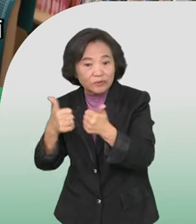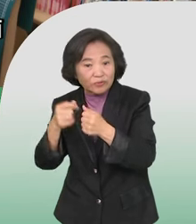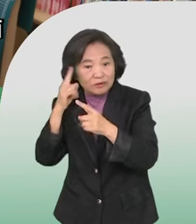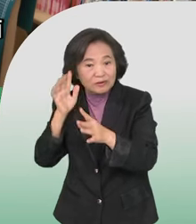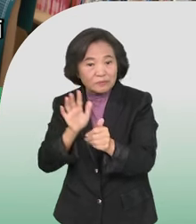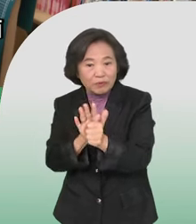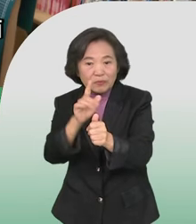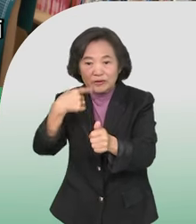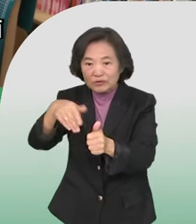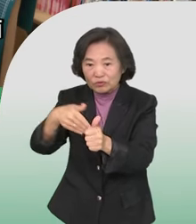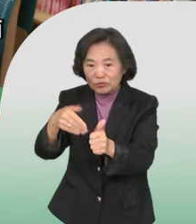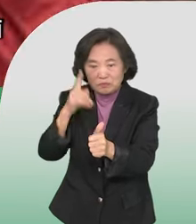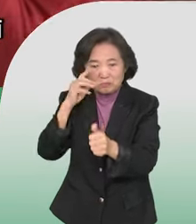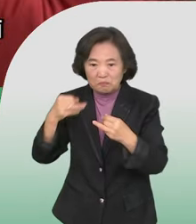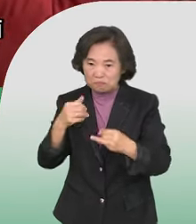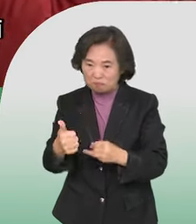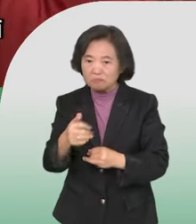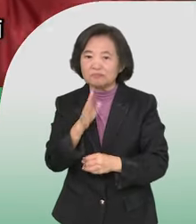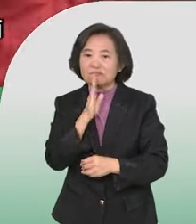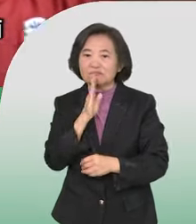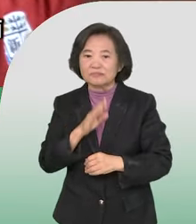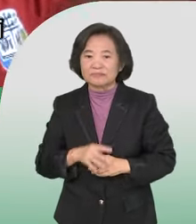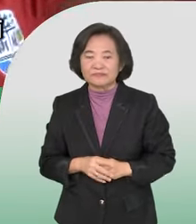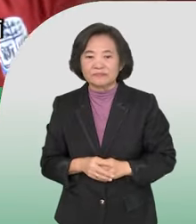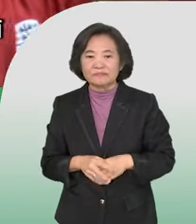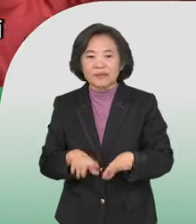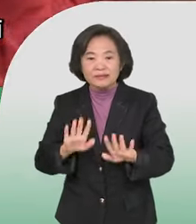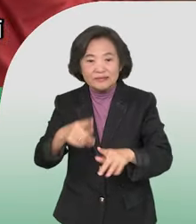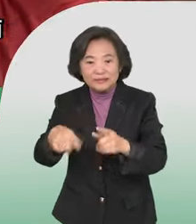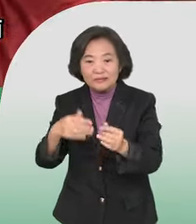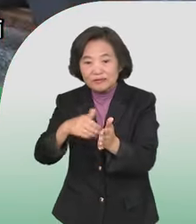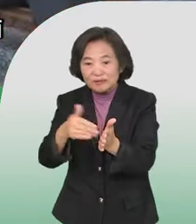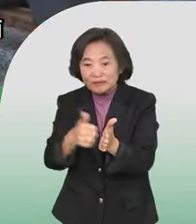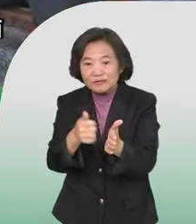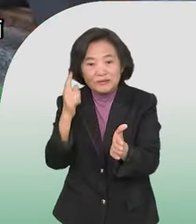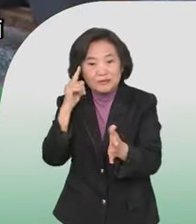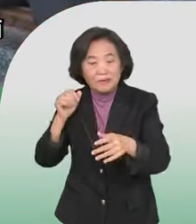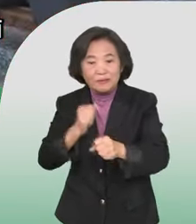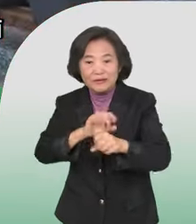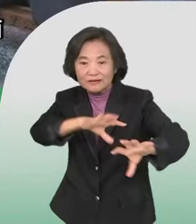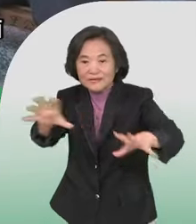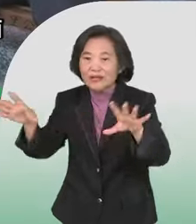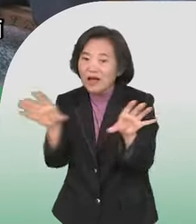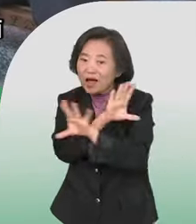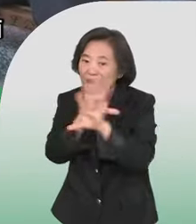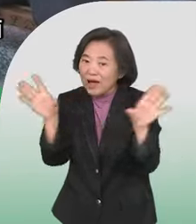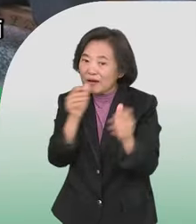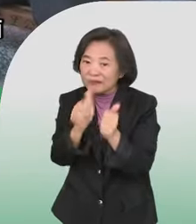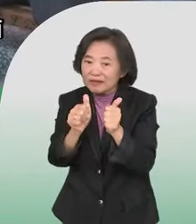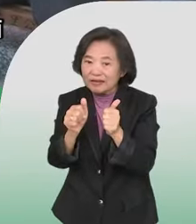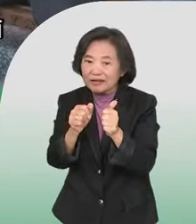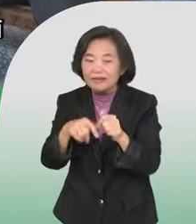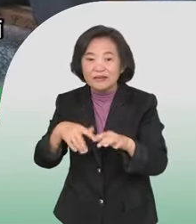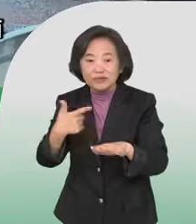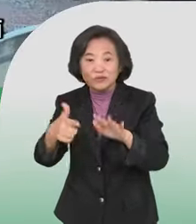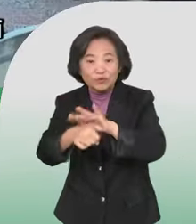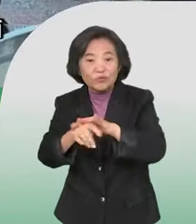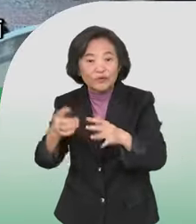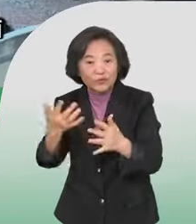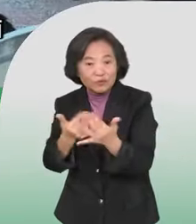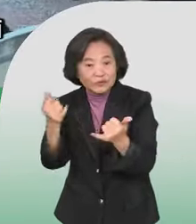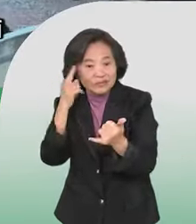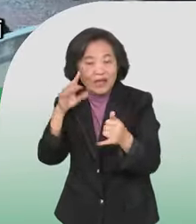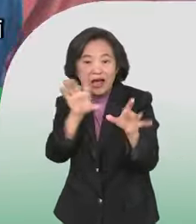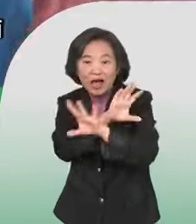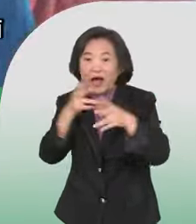推动客语教学，依然自由学教。在今年纽西兰的世界合唱比赛，六桂学生的除